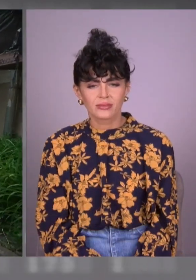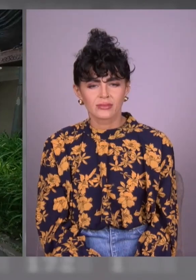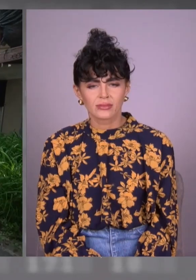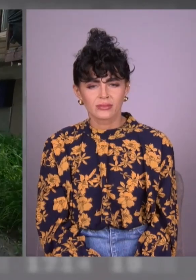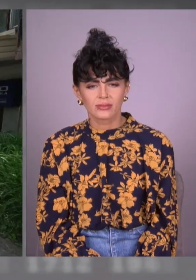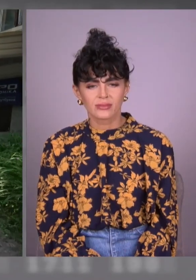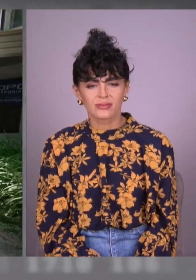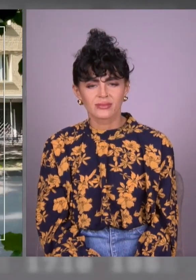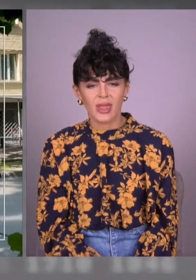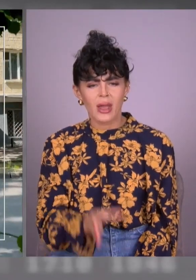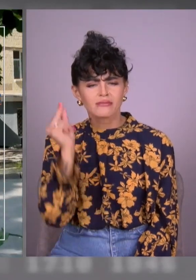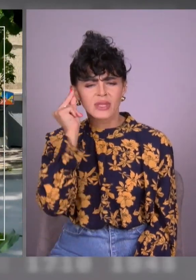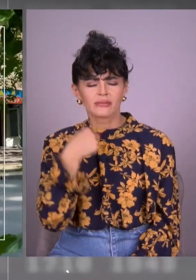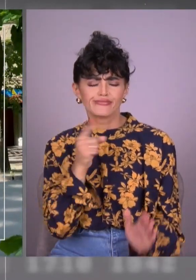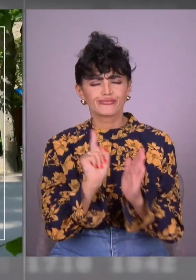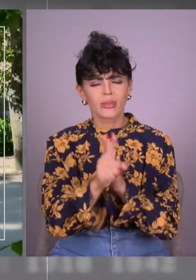соцмережах.